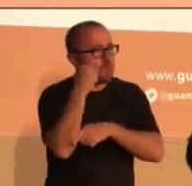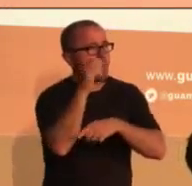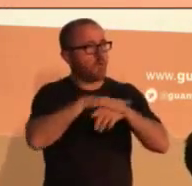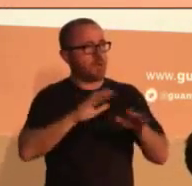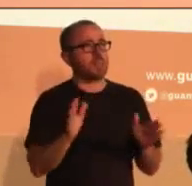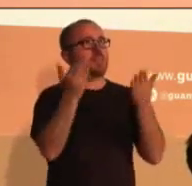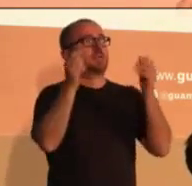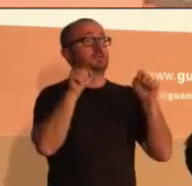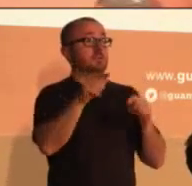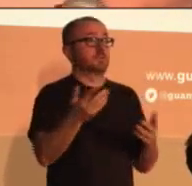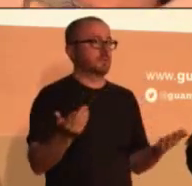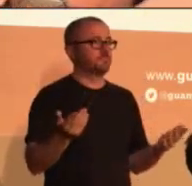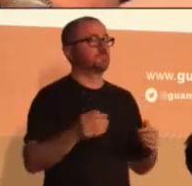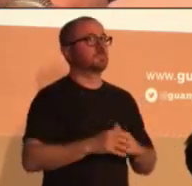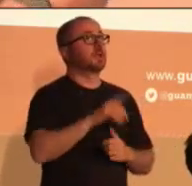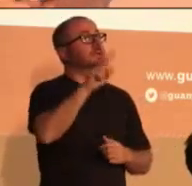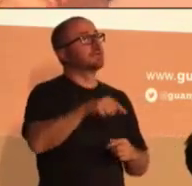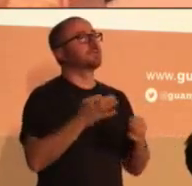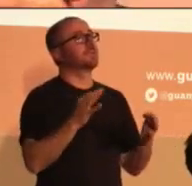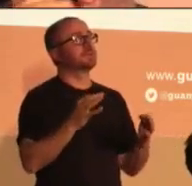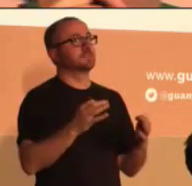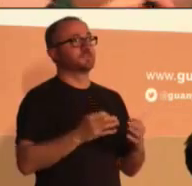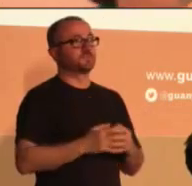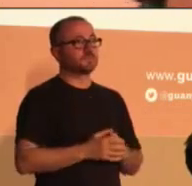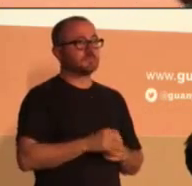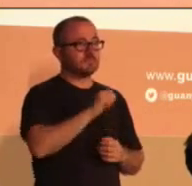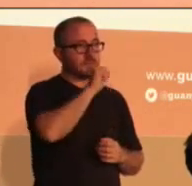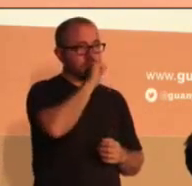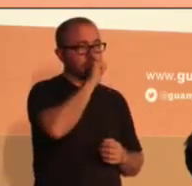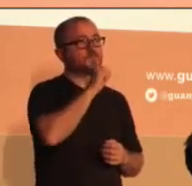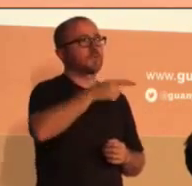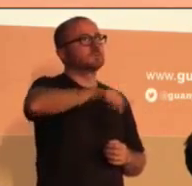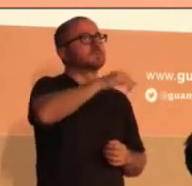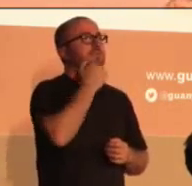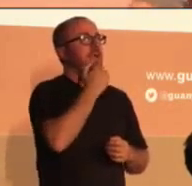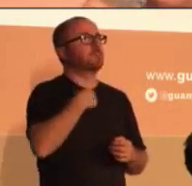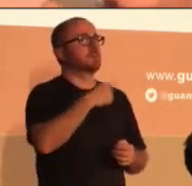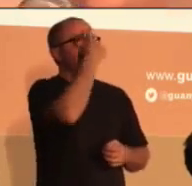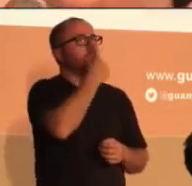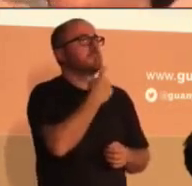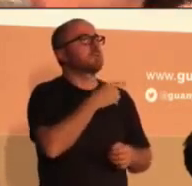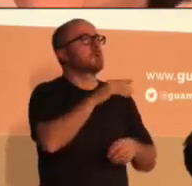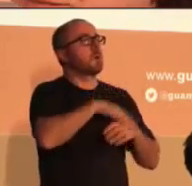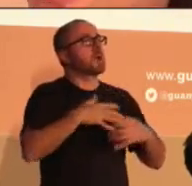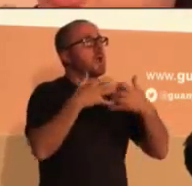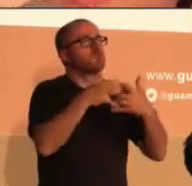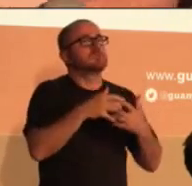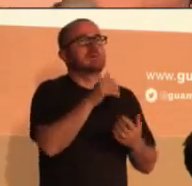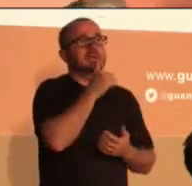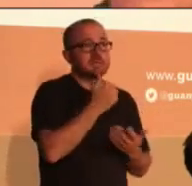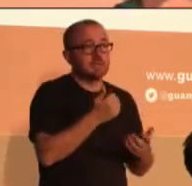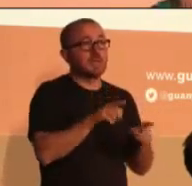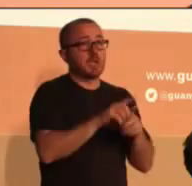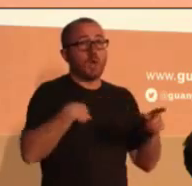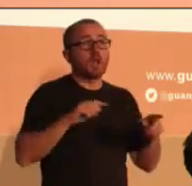Aquest és un aprenentatge positiu que hem fet a la PA i sabeu que el nostre crit de guerra, amb el que hem resumit aquesta gran victòria, que no és